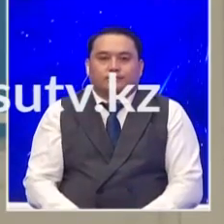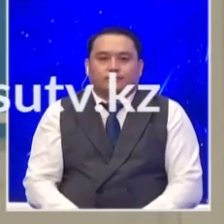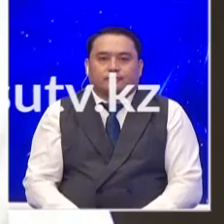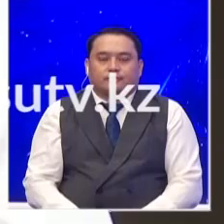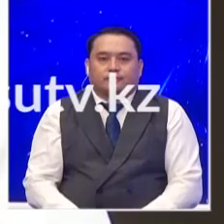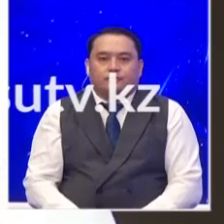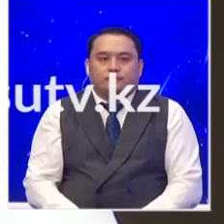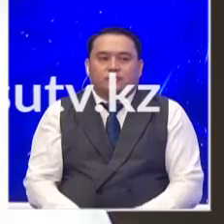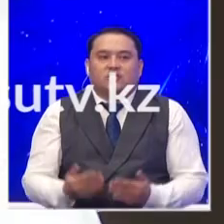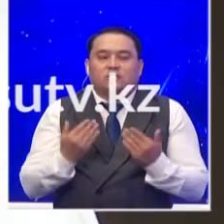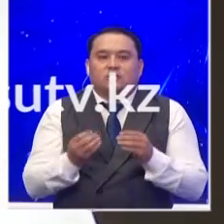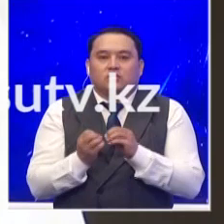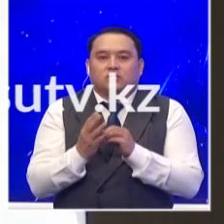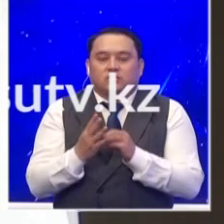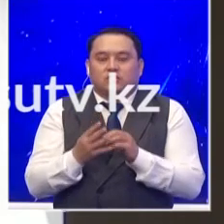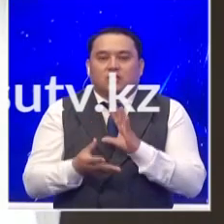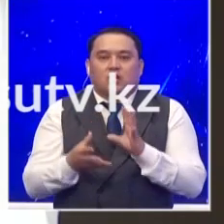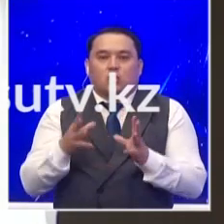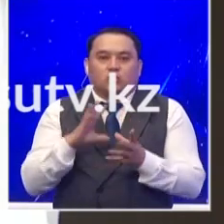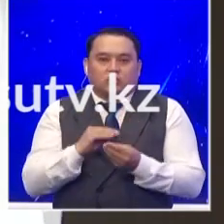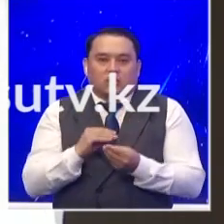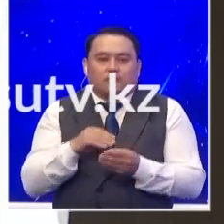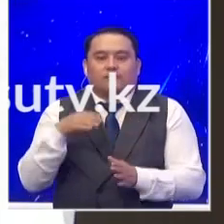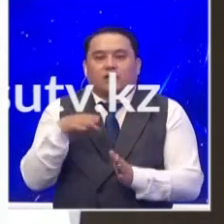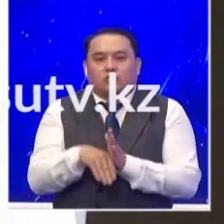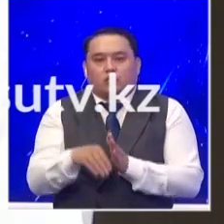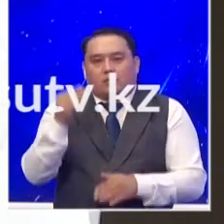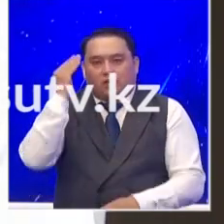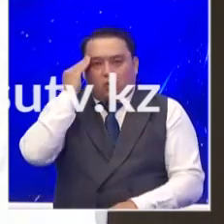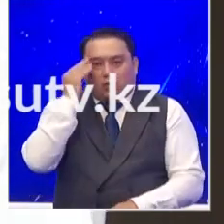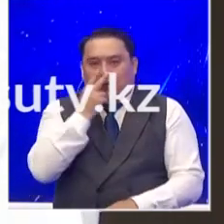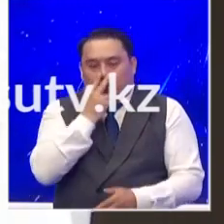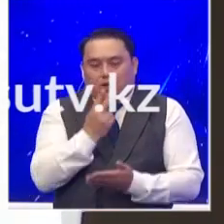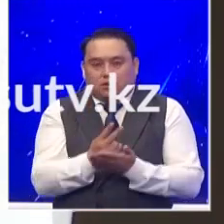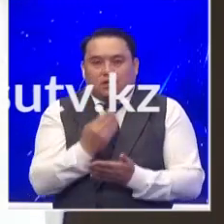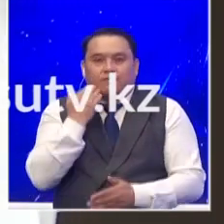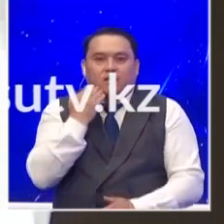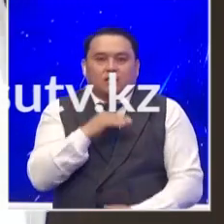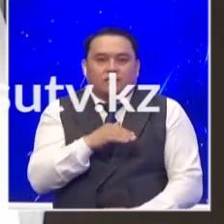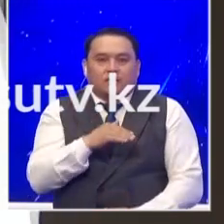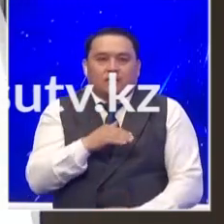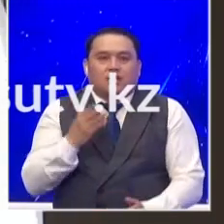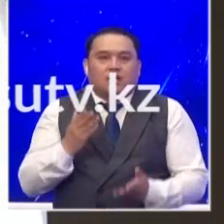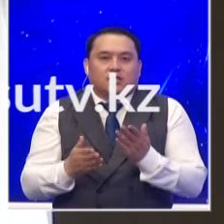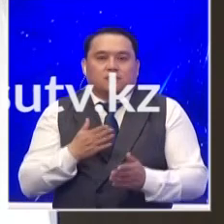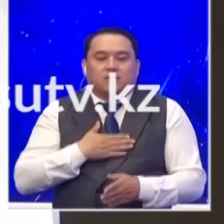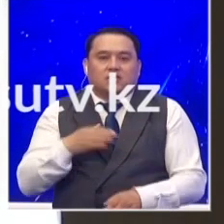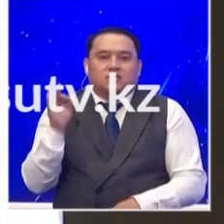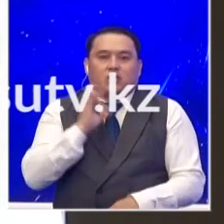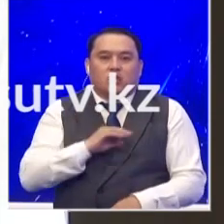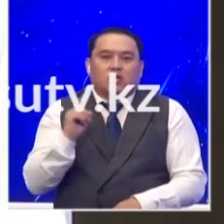эти 14-летние результаты внедрения методики показали ее эффективность. Если мы